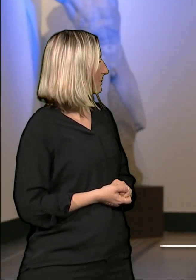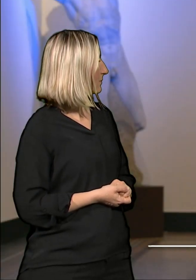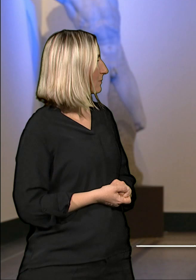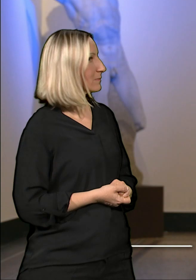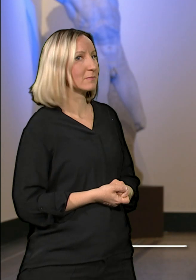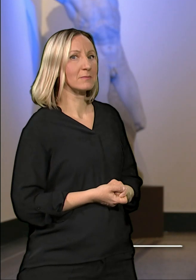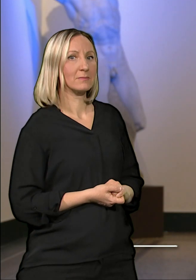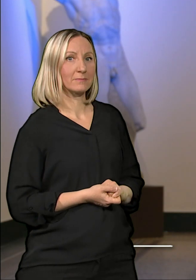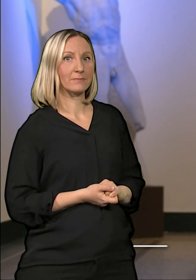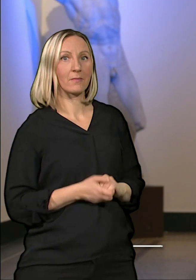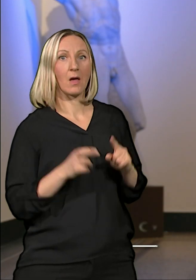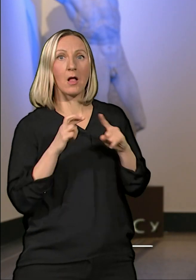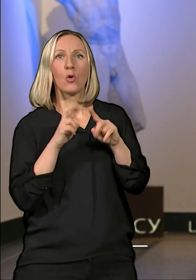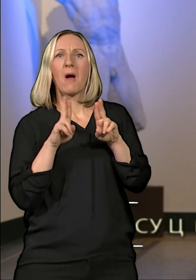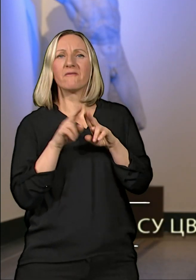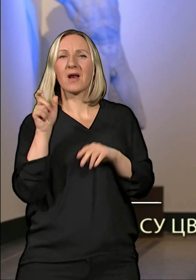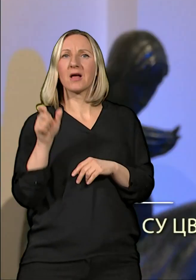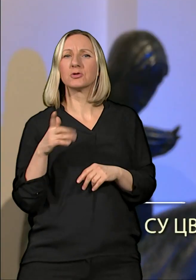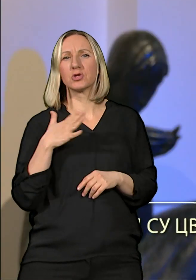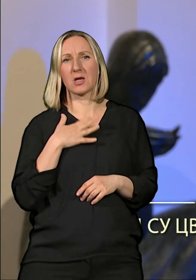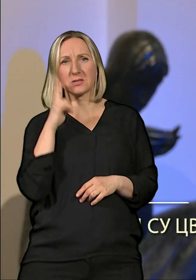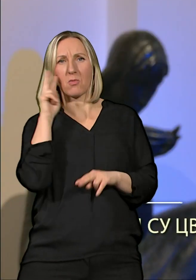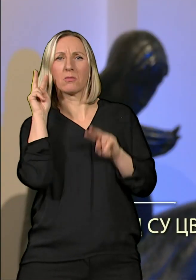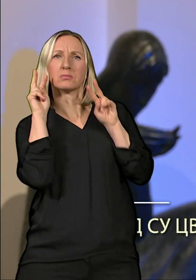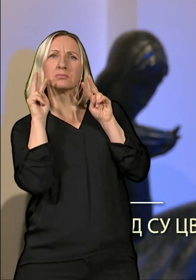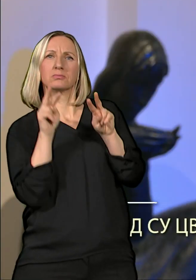Ljubav Vrapče iz moje vizure bio